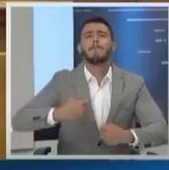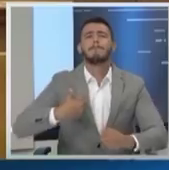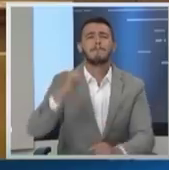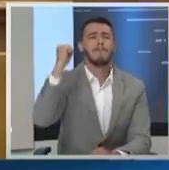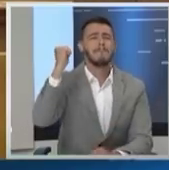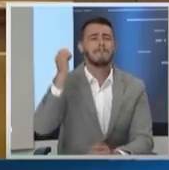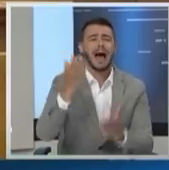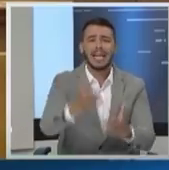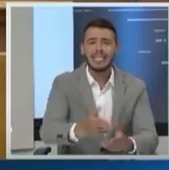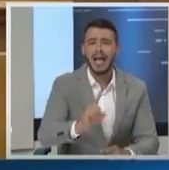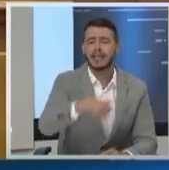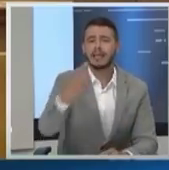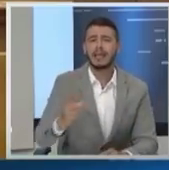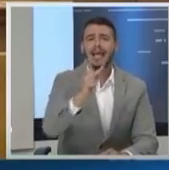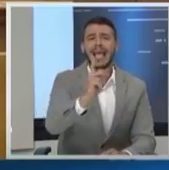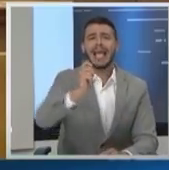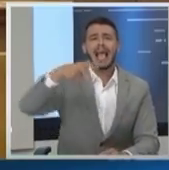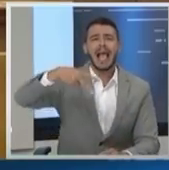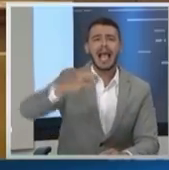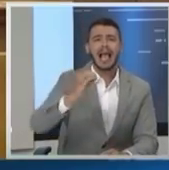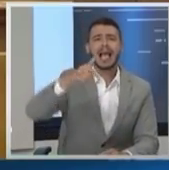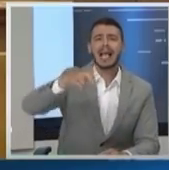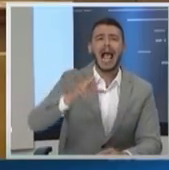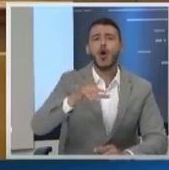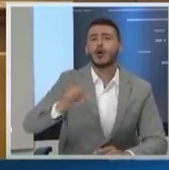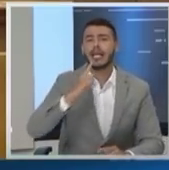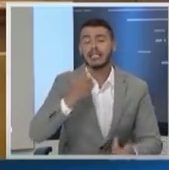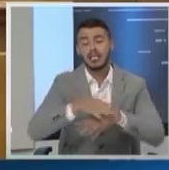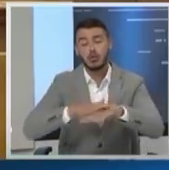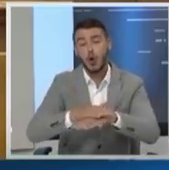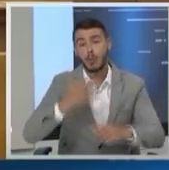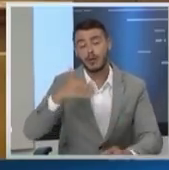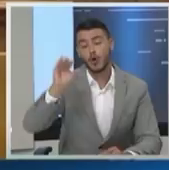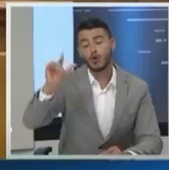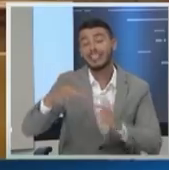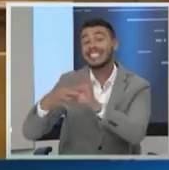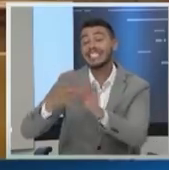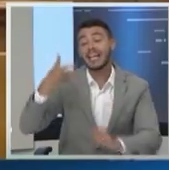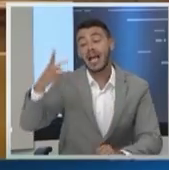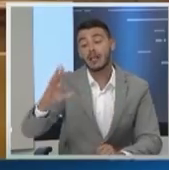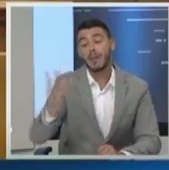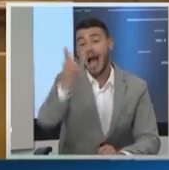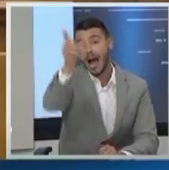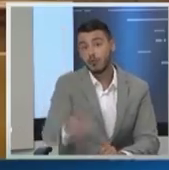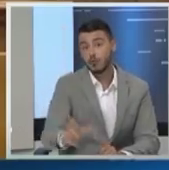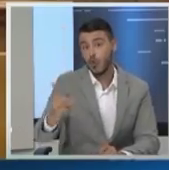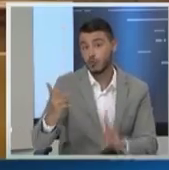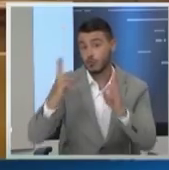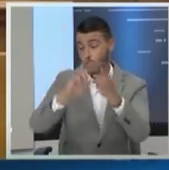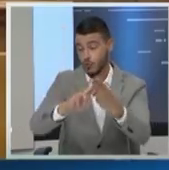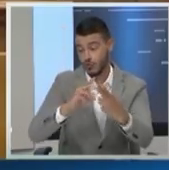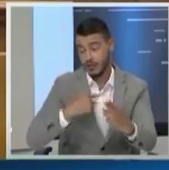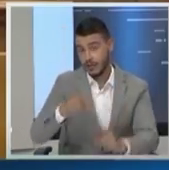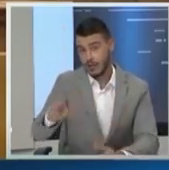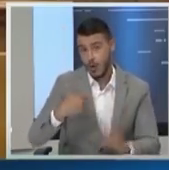να ρωτήσετε τον κύριο Θεοδωρικάκο, τον συνεργάτη σας, αν το συναντά συχνά, όχι εμένα. Και βεβαίως θέλω να σας απαντήσω, θέλω